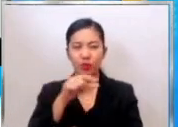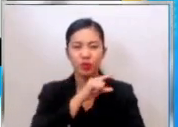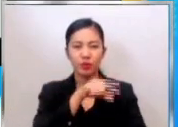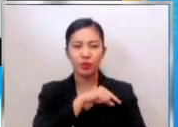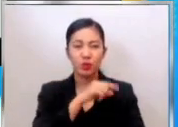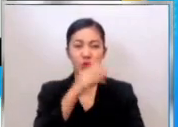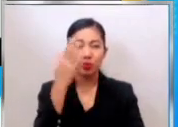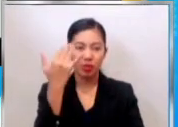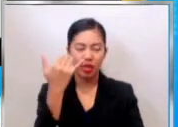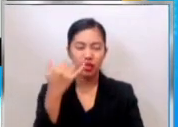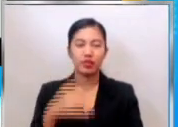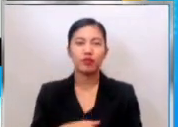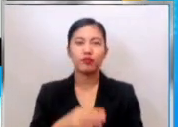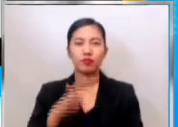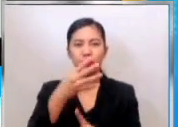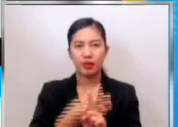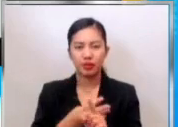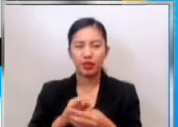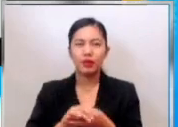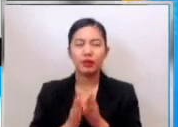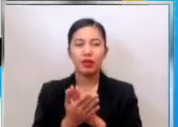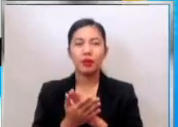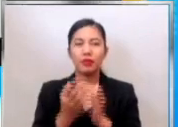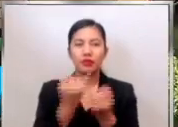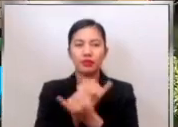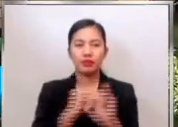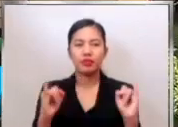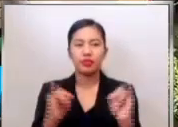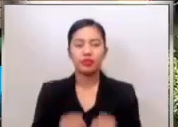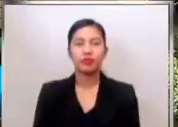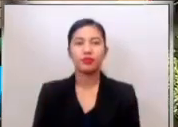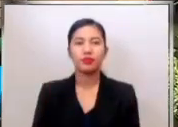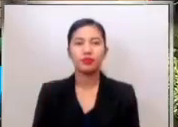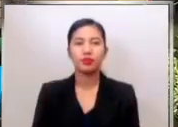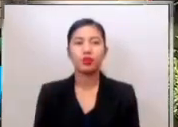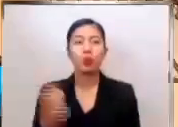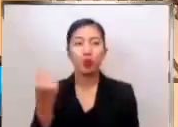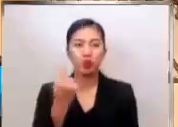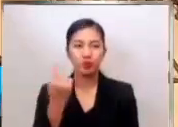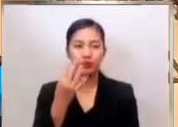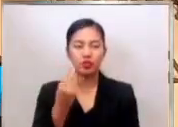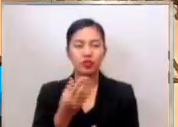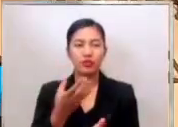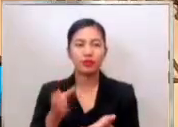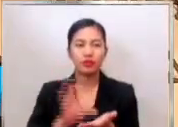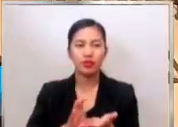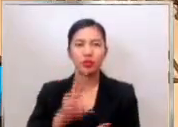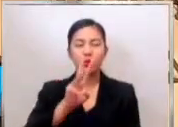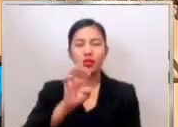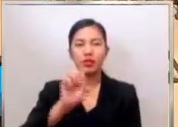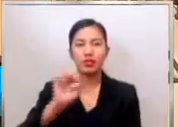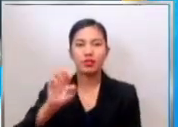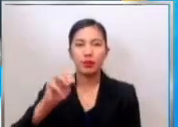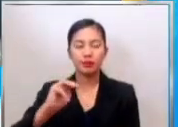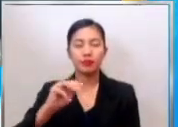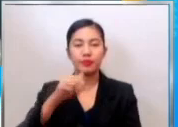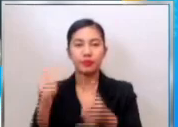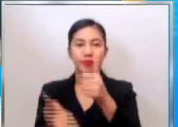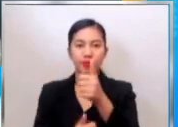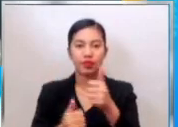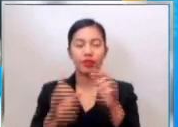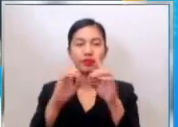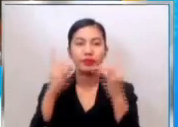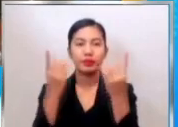operator na. 7,000 pesos lang din umano ang kapital nito. Ang WESM ay nasa ilalim ng Department of Energy ni Secretary Alfonso